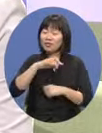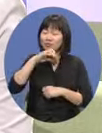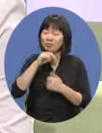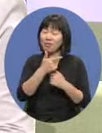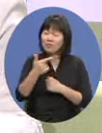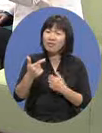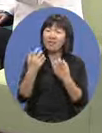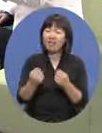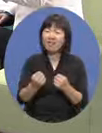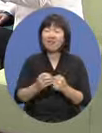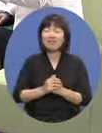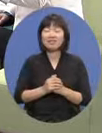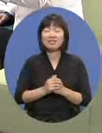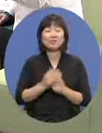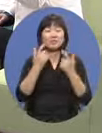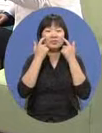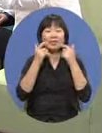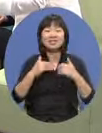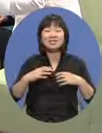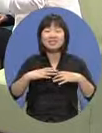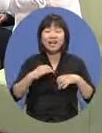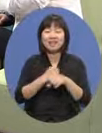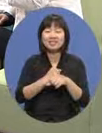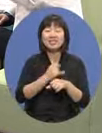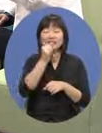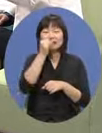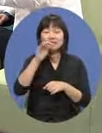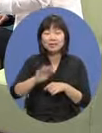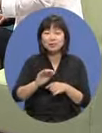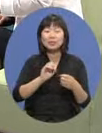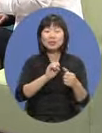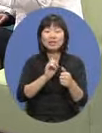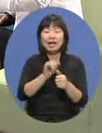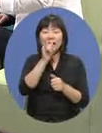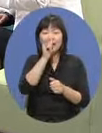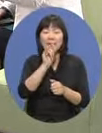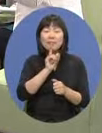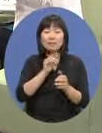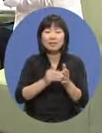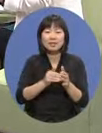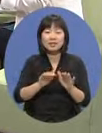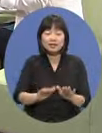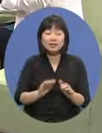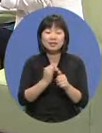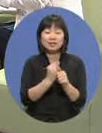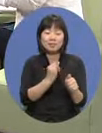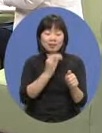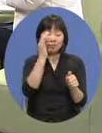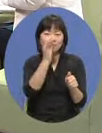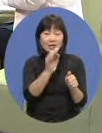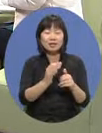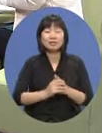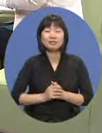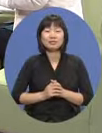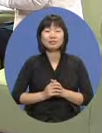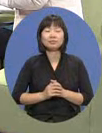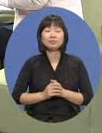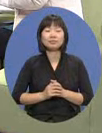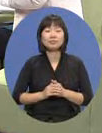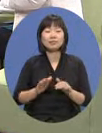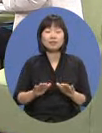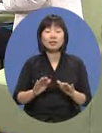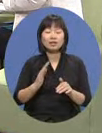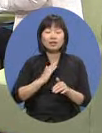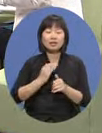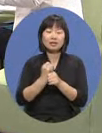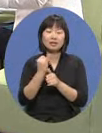봐요. 아, 분명히 자랑할 거리가 분명히 있고 이야기를 또 하셨을 겁니다. 그런데 지금 이제 이 남편들 보면 그 이제